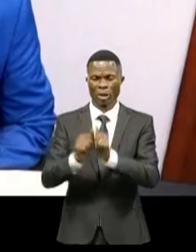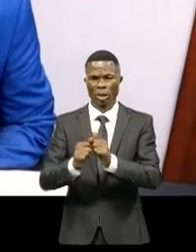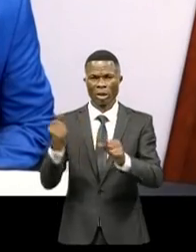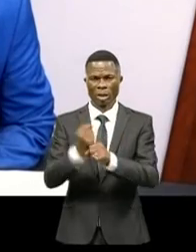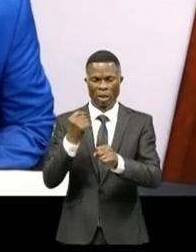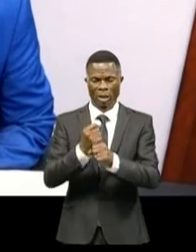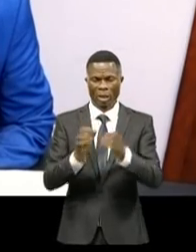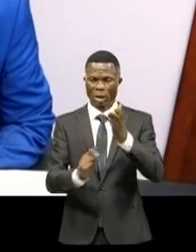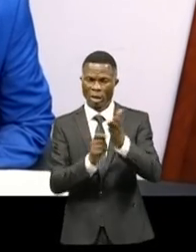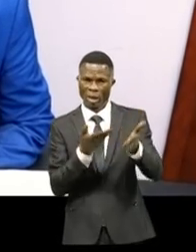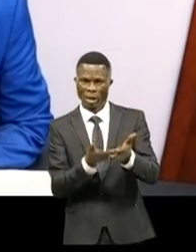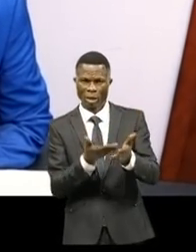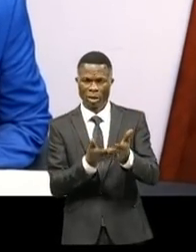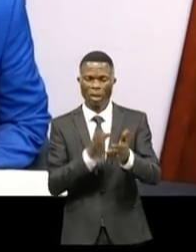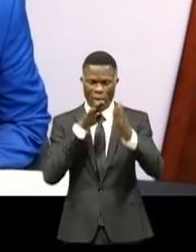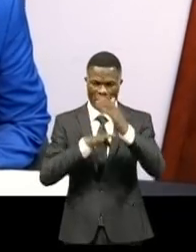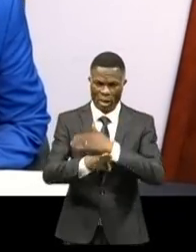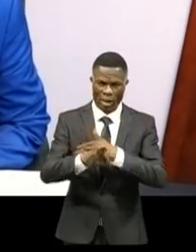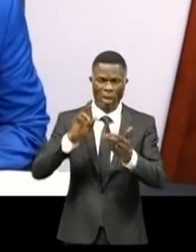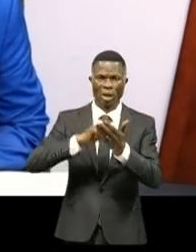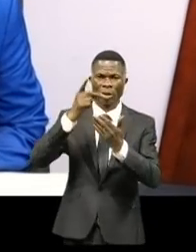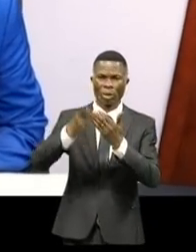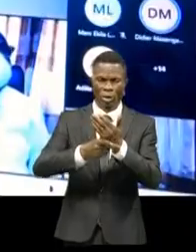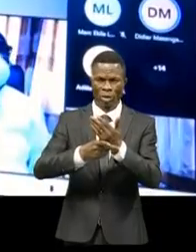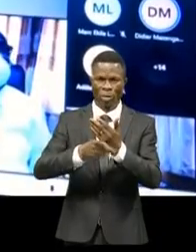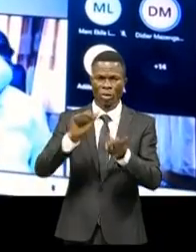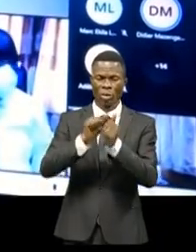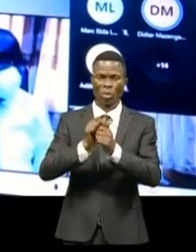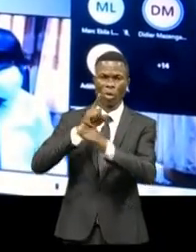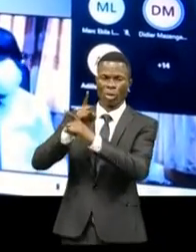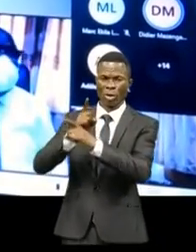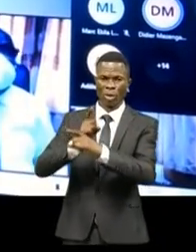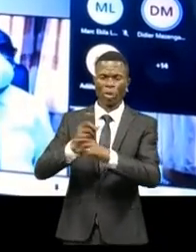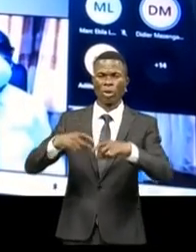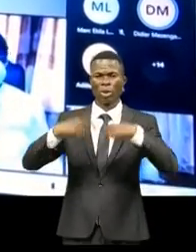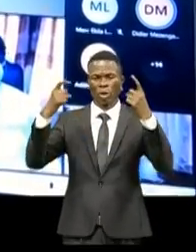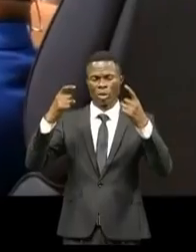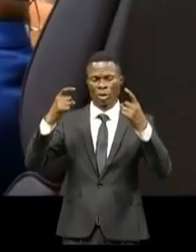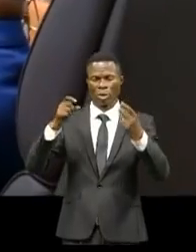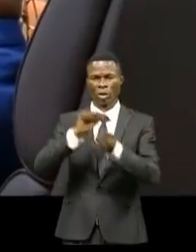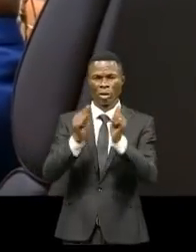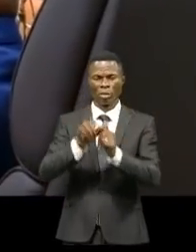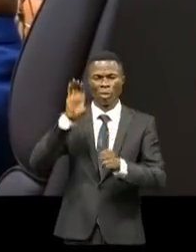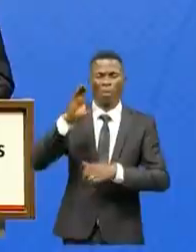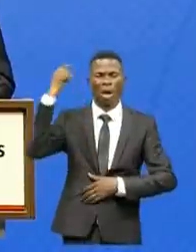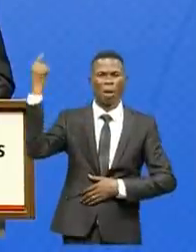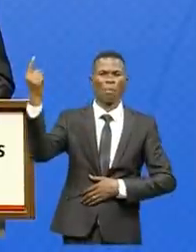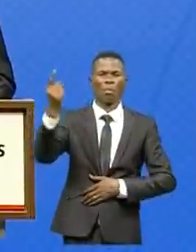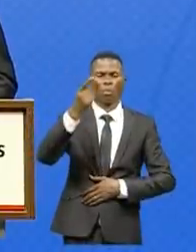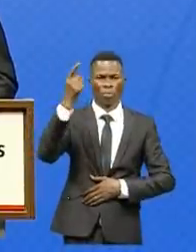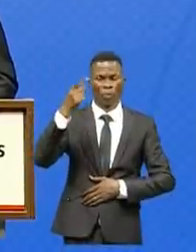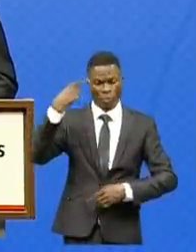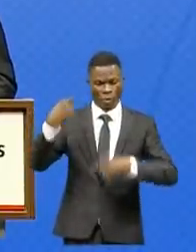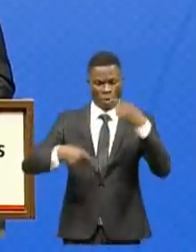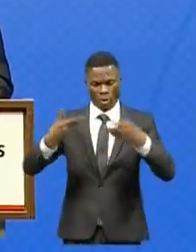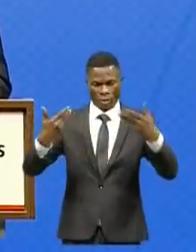œuvre de la dite stratégie qui s'inscrit dans le cadre du processus prévention, résilience et assessment de la Banque mondiale. Après